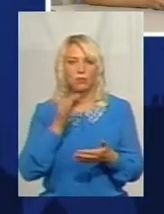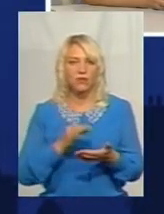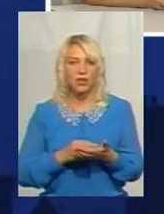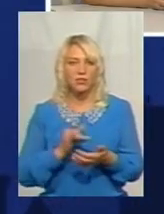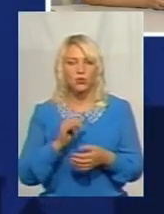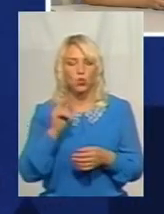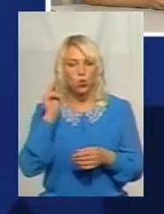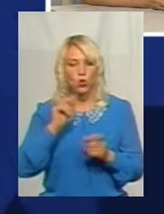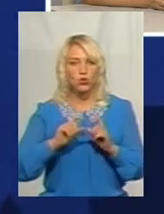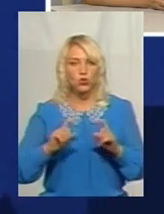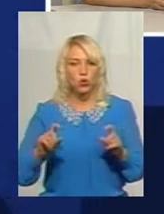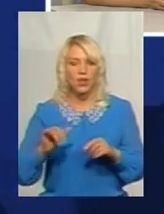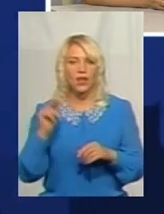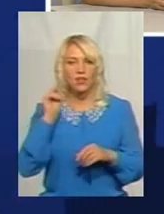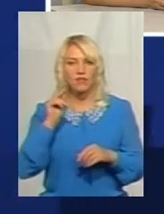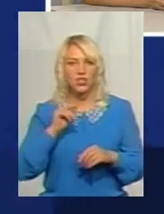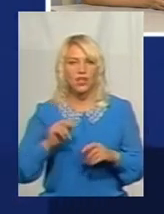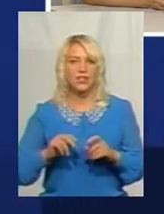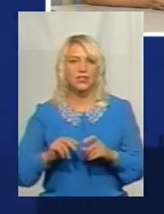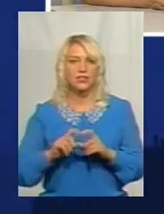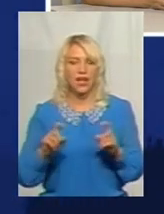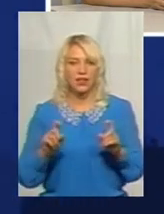у школах і навчальних